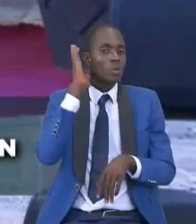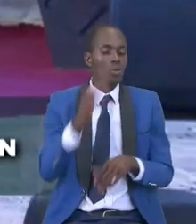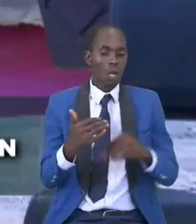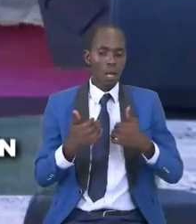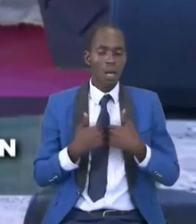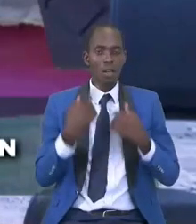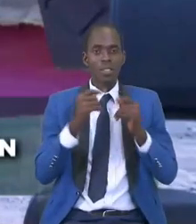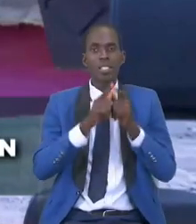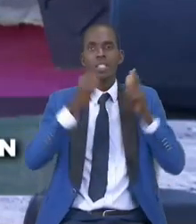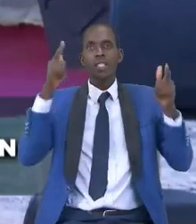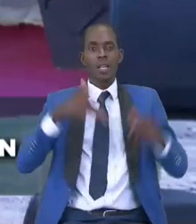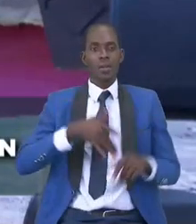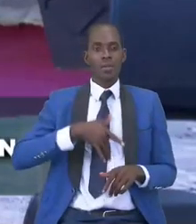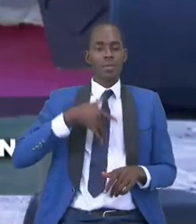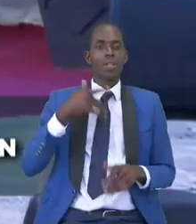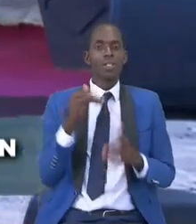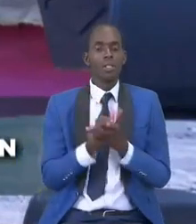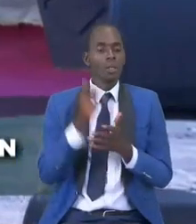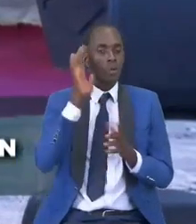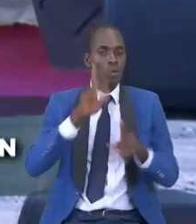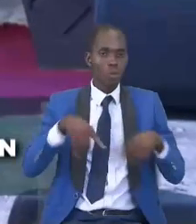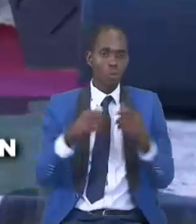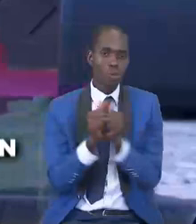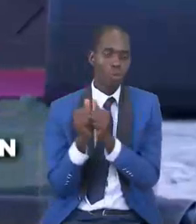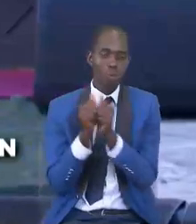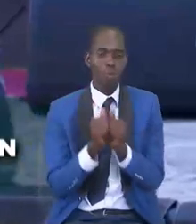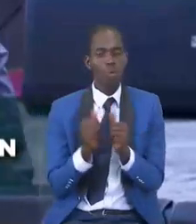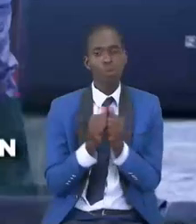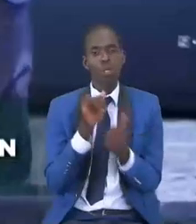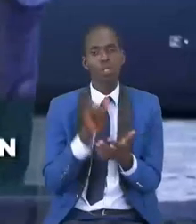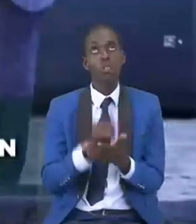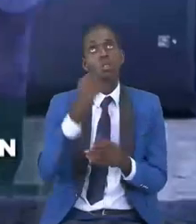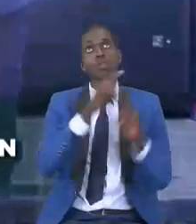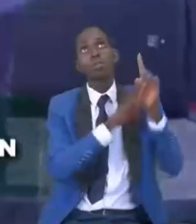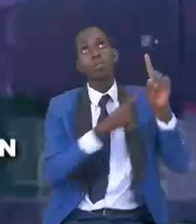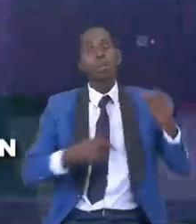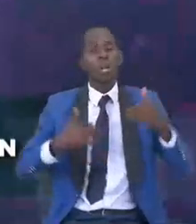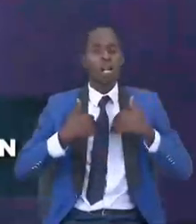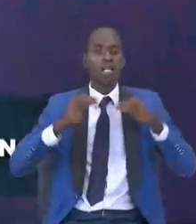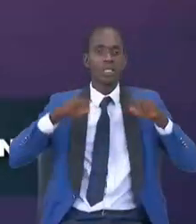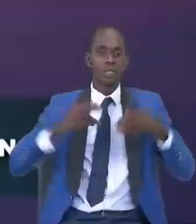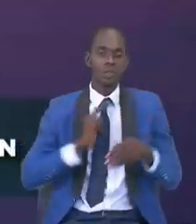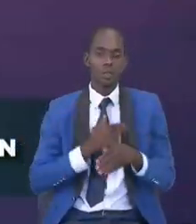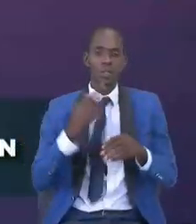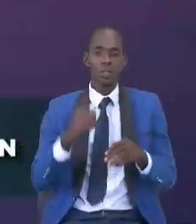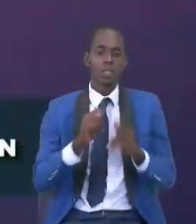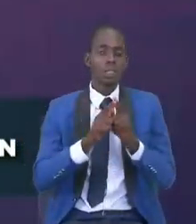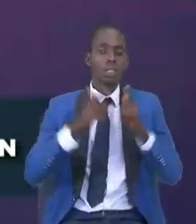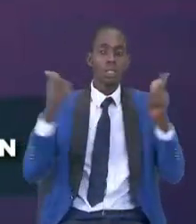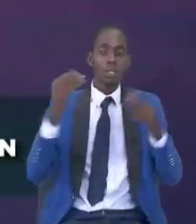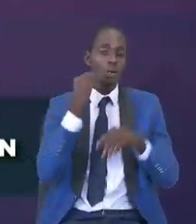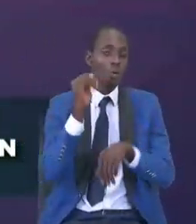devoir, ils doivent avoir de grandes aptitudes pour pouvoir le faire. Dieu nous a donné la grande commission. La